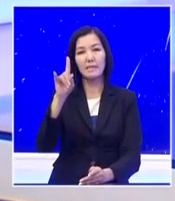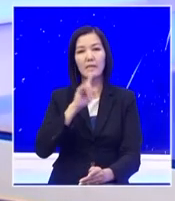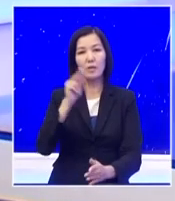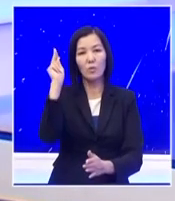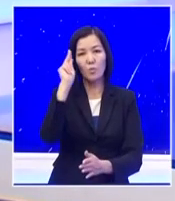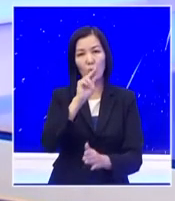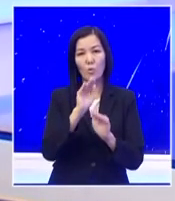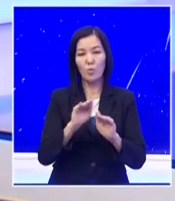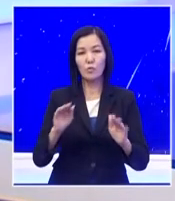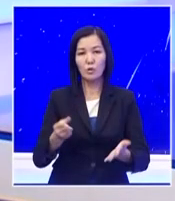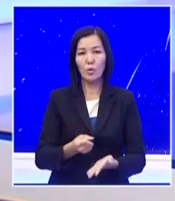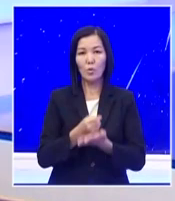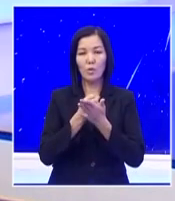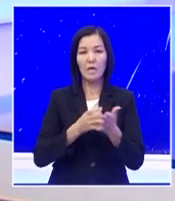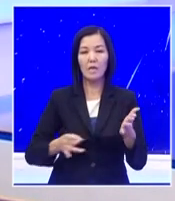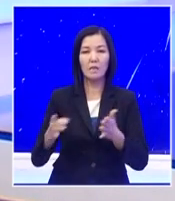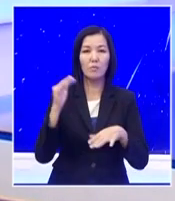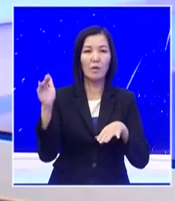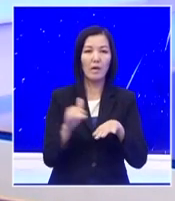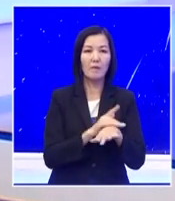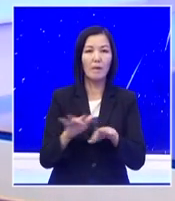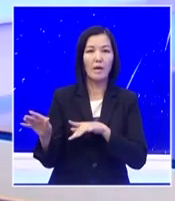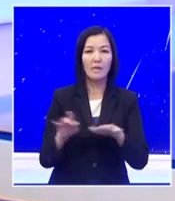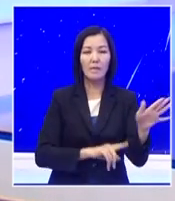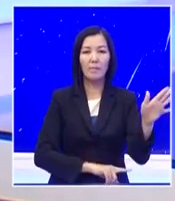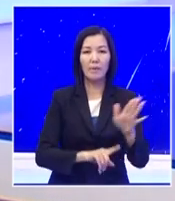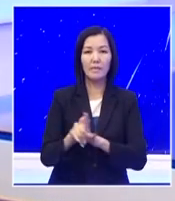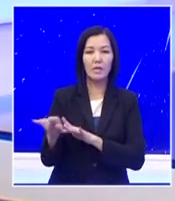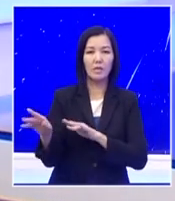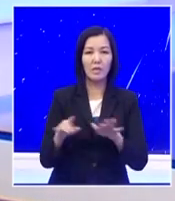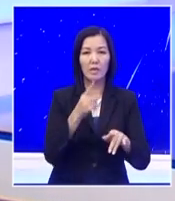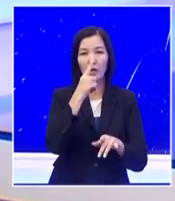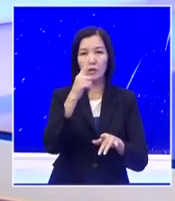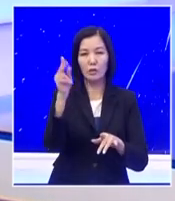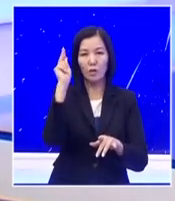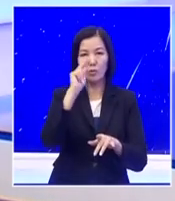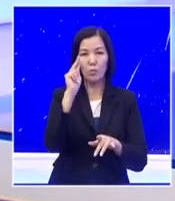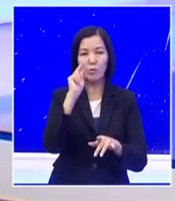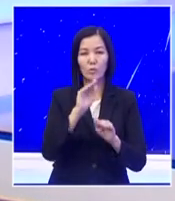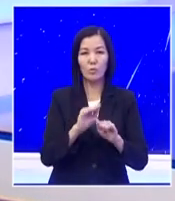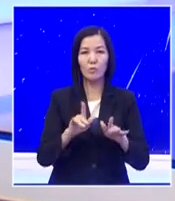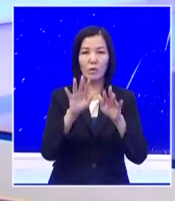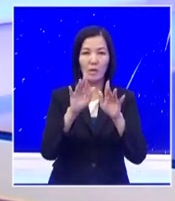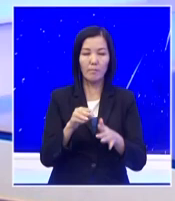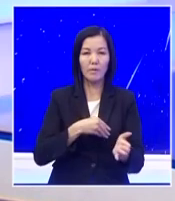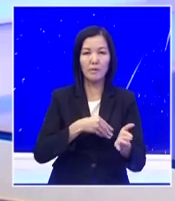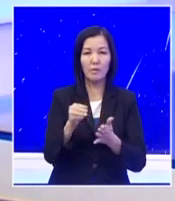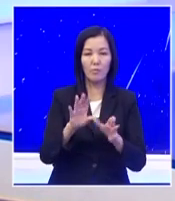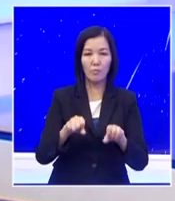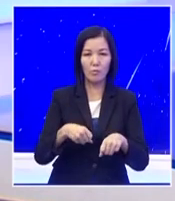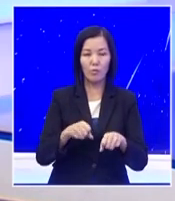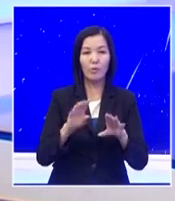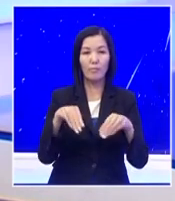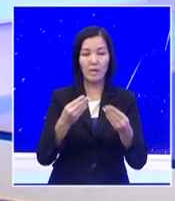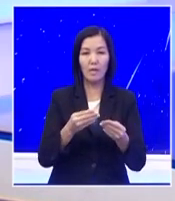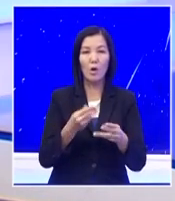Елімізде оқушыны қолда республикалық қайырымдылық акциясы басталды. Бұл шара қашықтықтан оқу барысында оқушыға компьютер сатып алуға